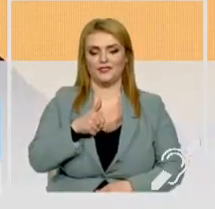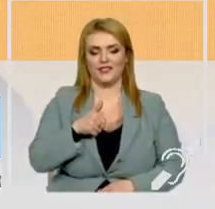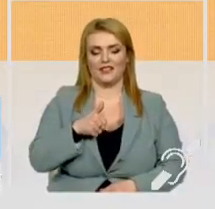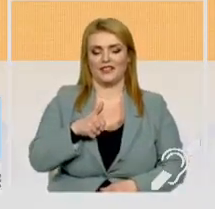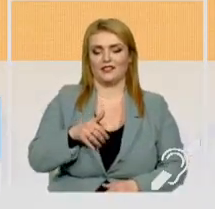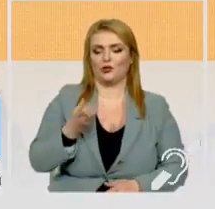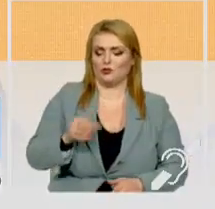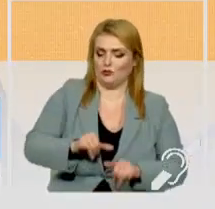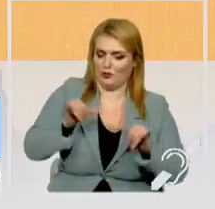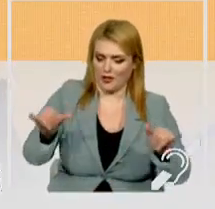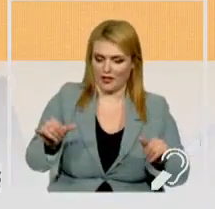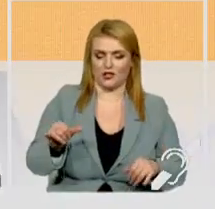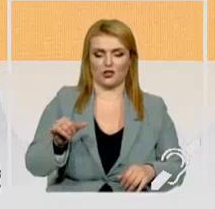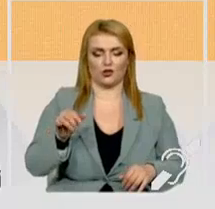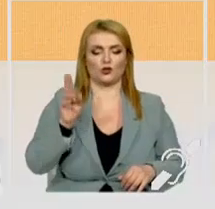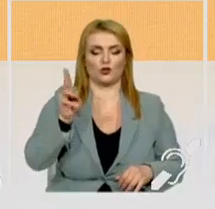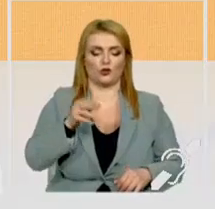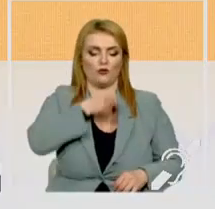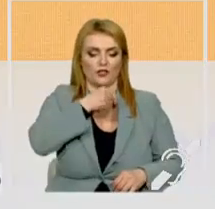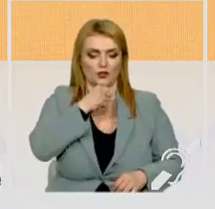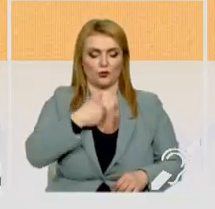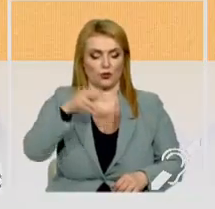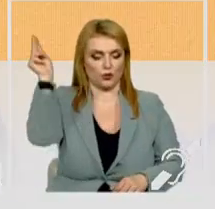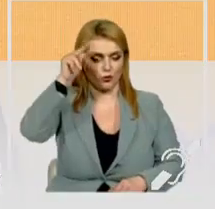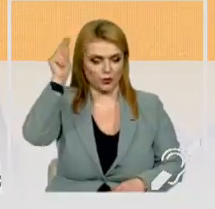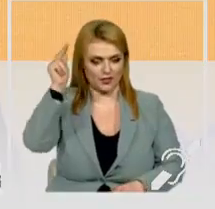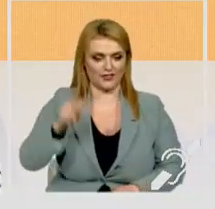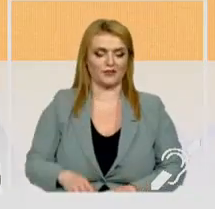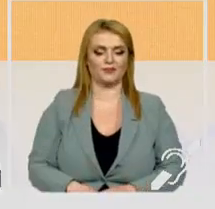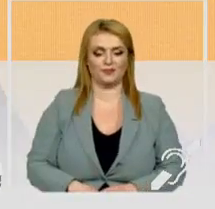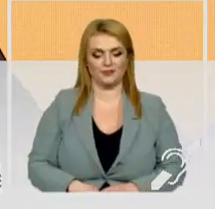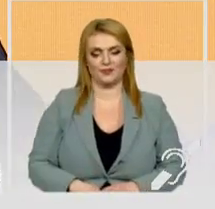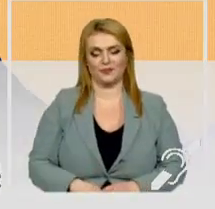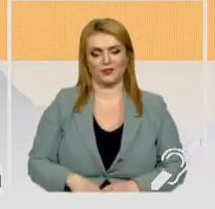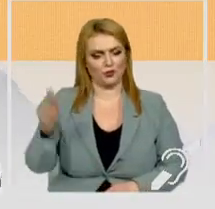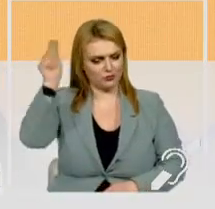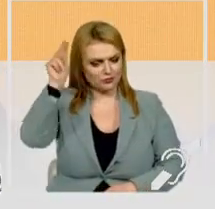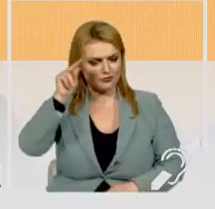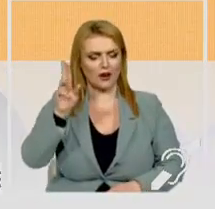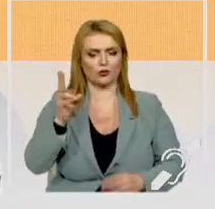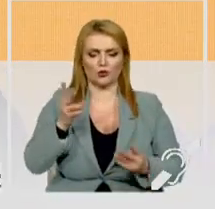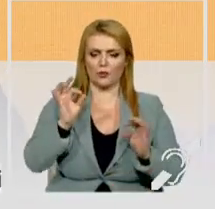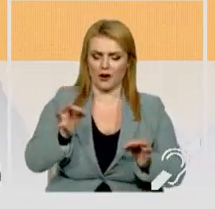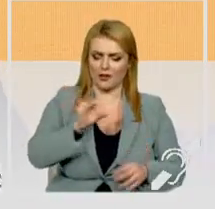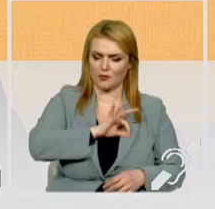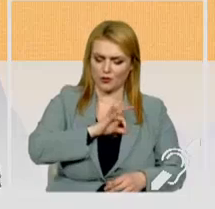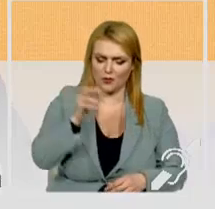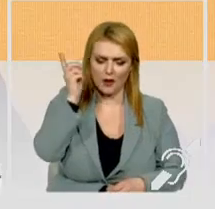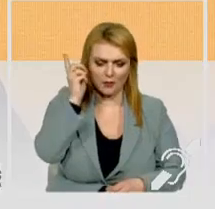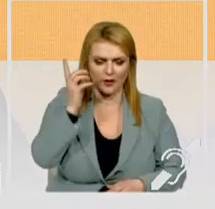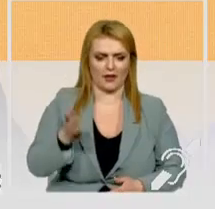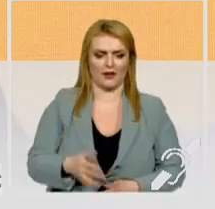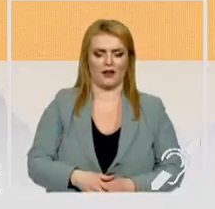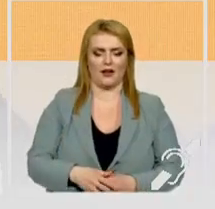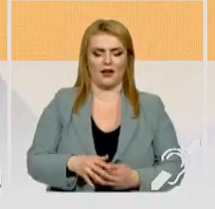numărul de vârstnici care își dezvoltă acele abilități digitale, numărul de vârstnici care au acces la tablete,